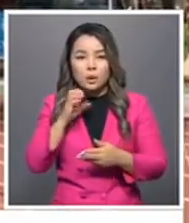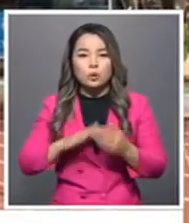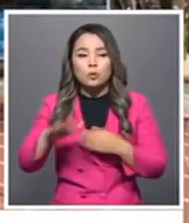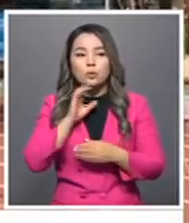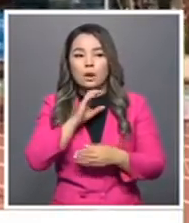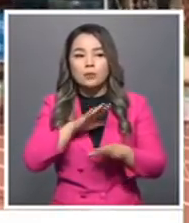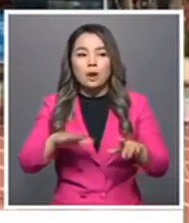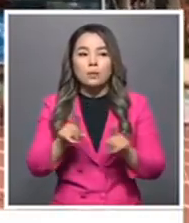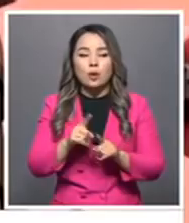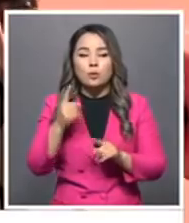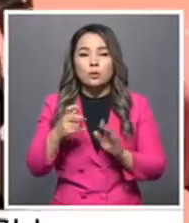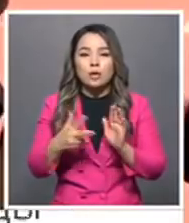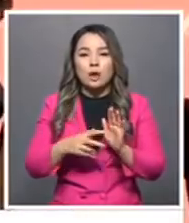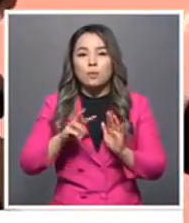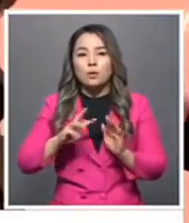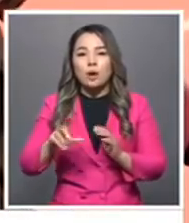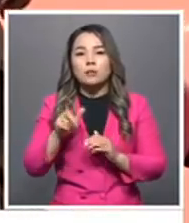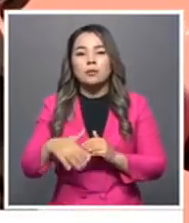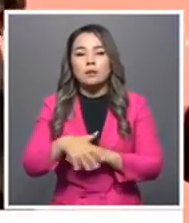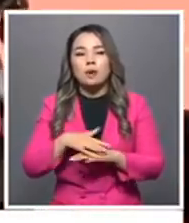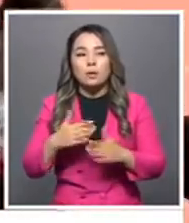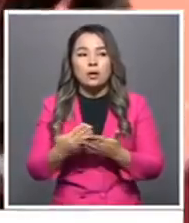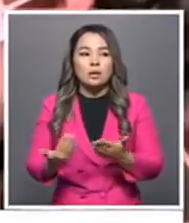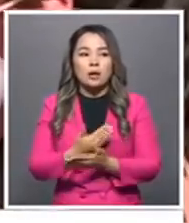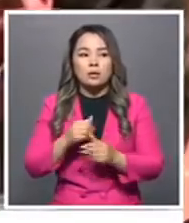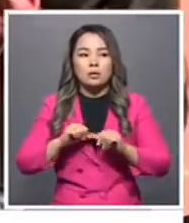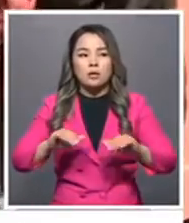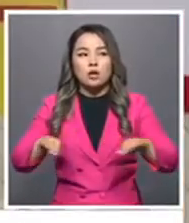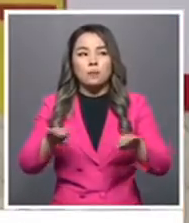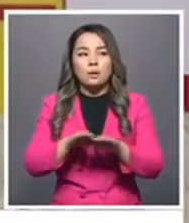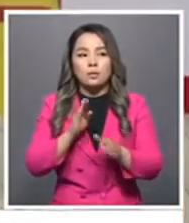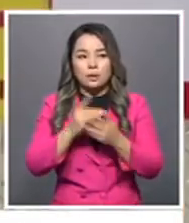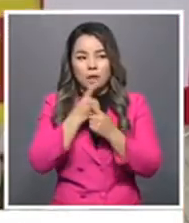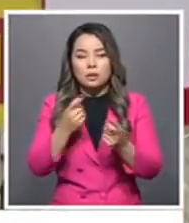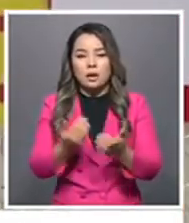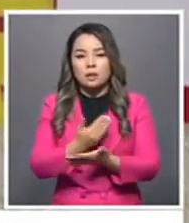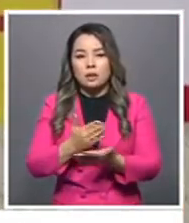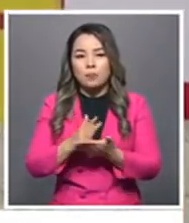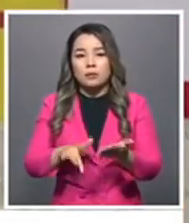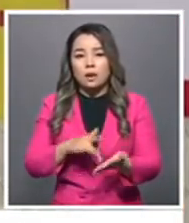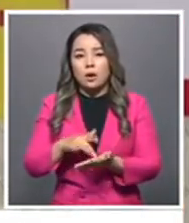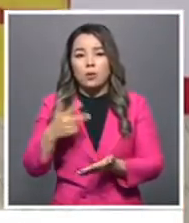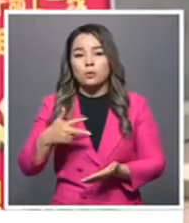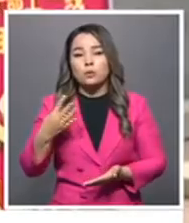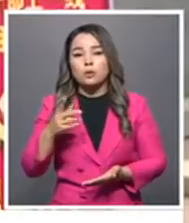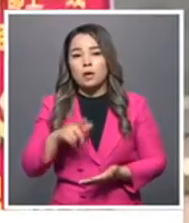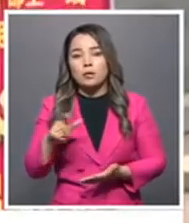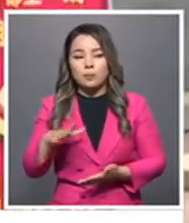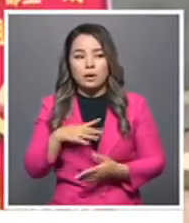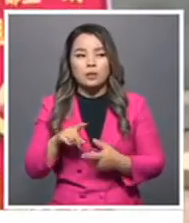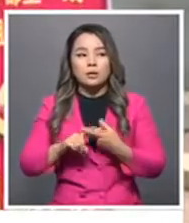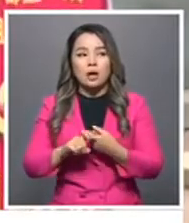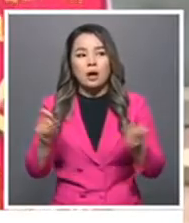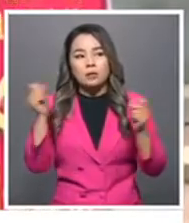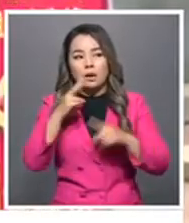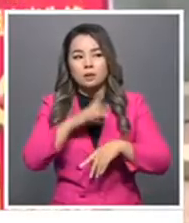аудандарында 108 миллионға жуық адам карантинге қайта жабылды. Мұндай шешім Цилин провинциясында 34 адамнан COVID-19